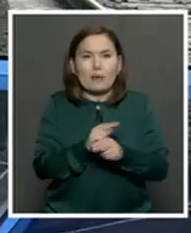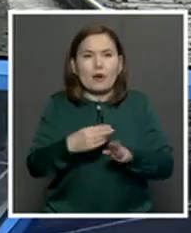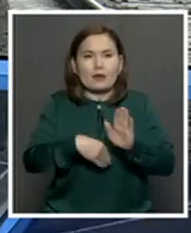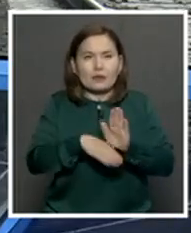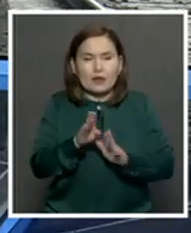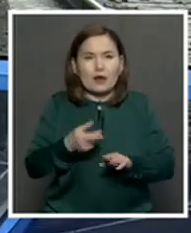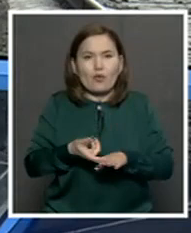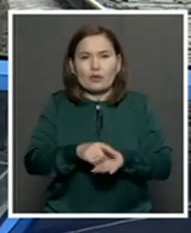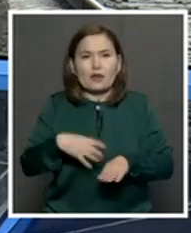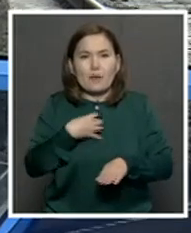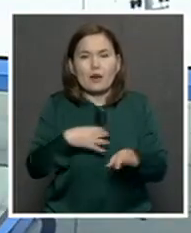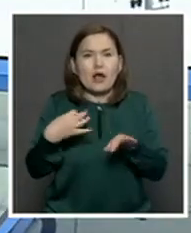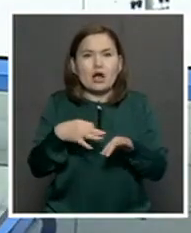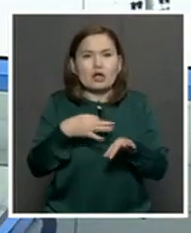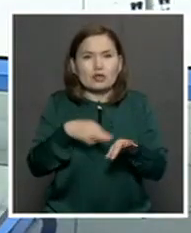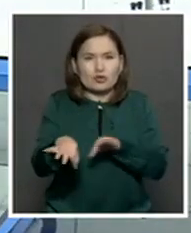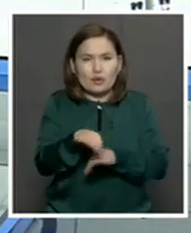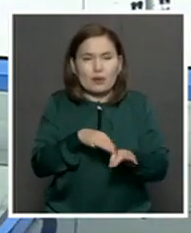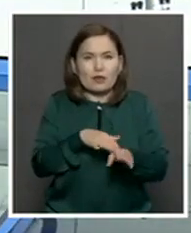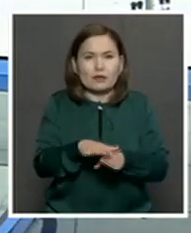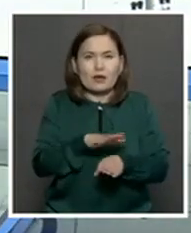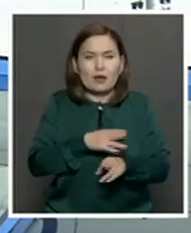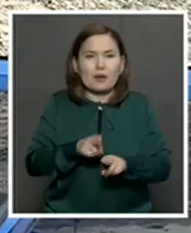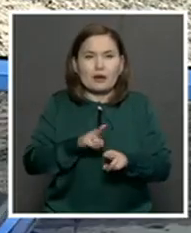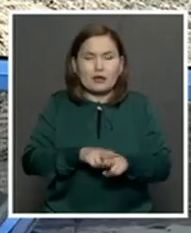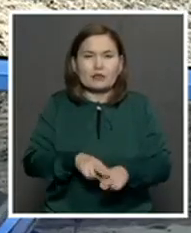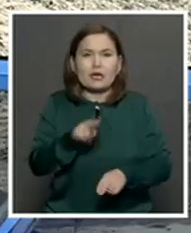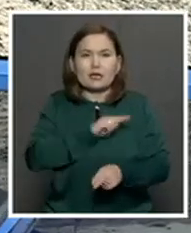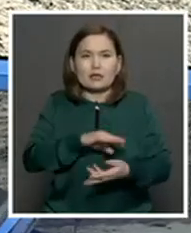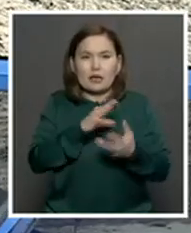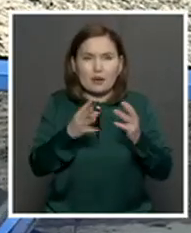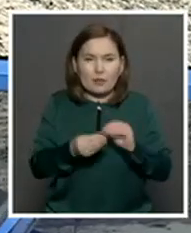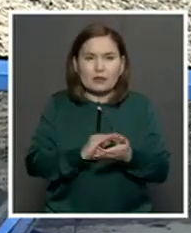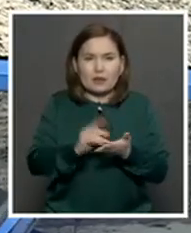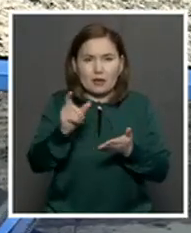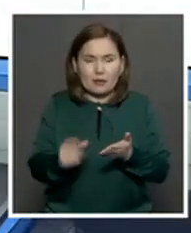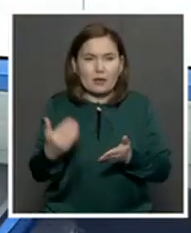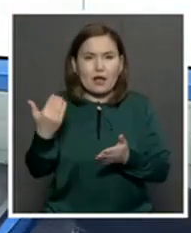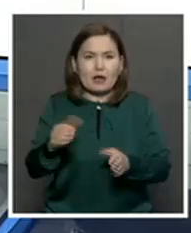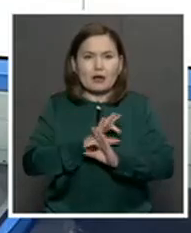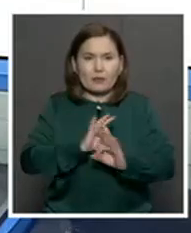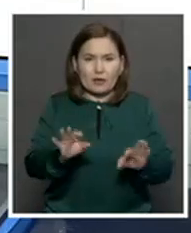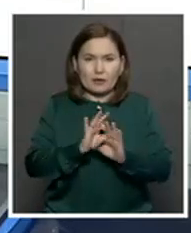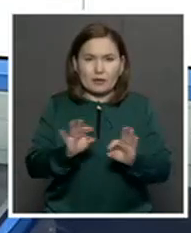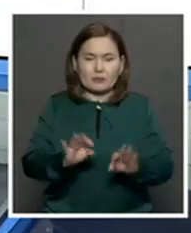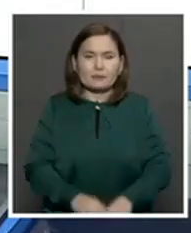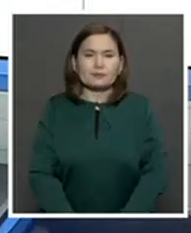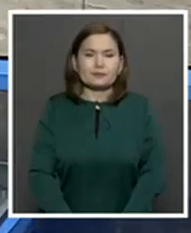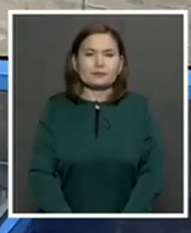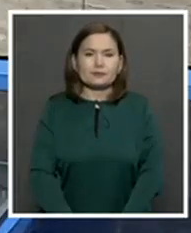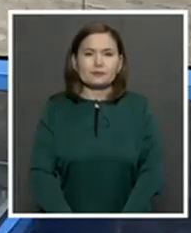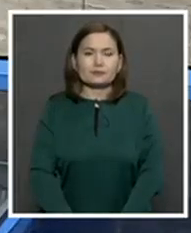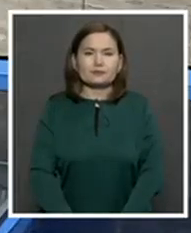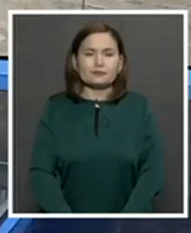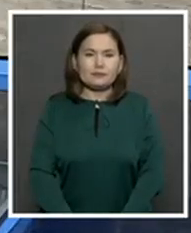бағытында бірқатар маңызды жобалар жүзеге асырылды. Ауқымды тірліктің нәтижесін өңірдегі тілшіміз Әділбек Серікұлы тарқатып айтады.